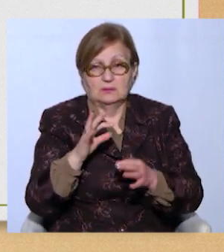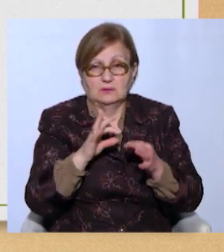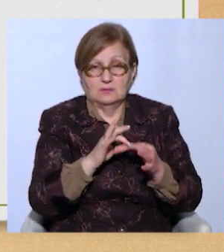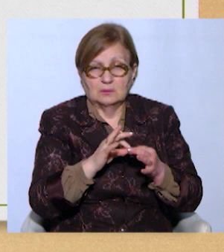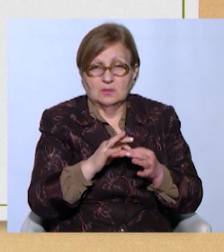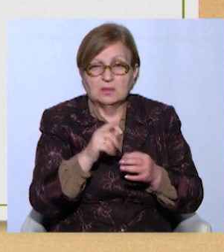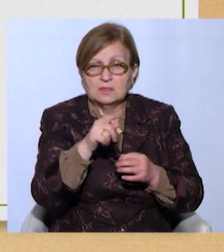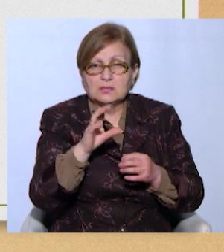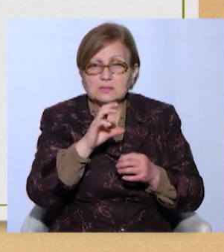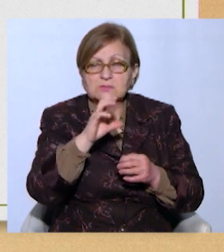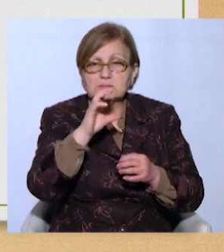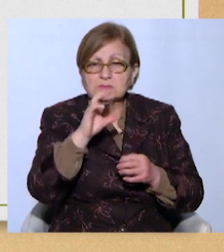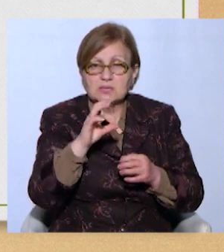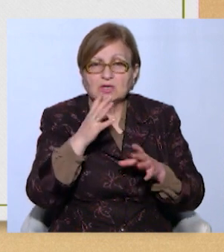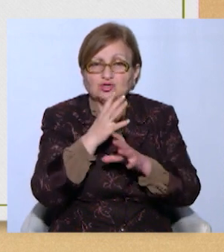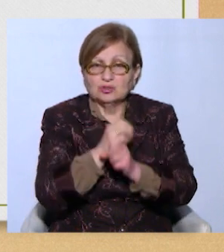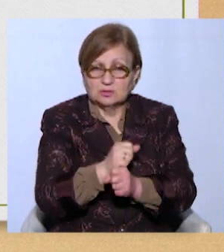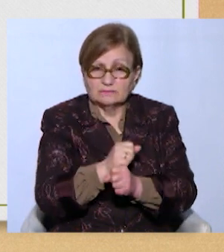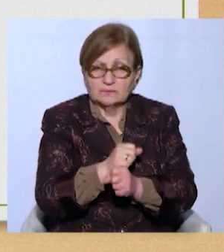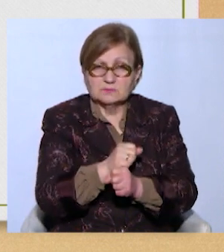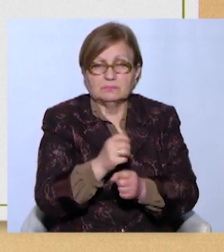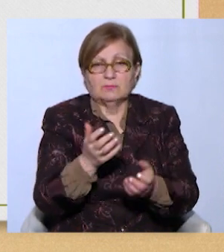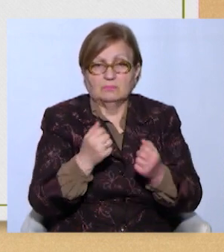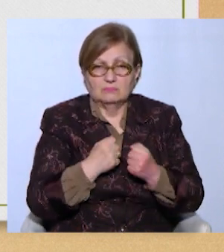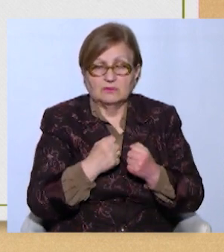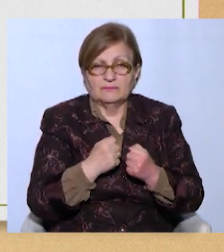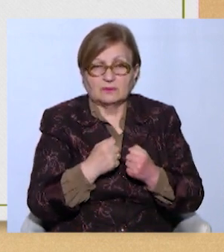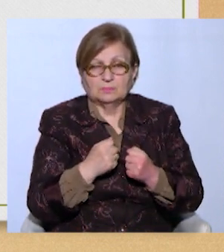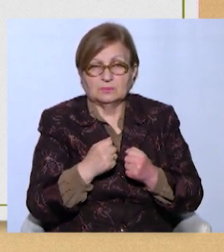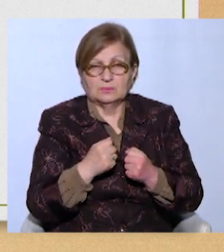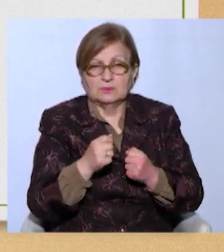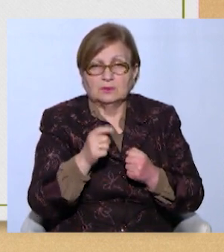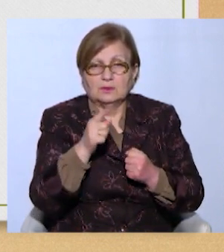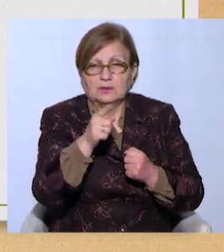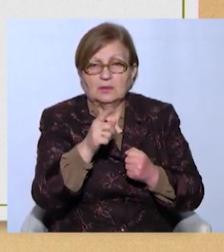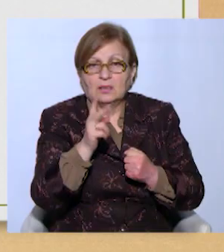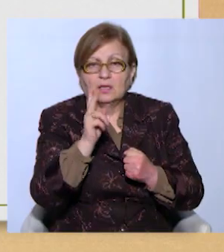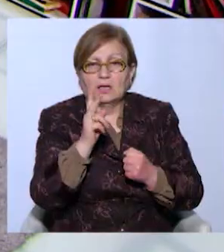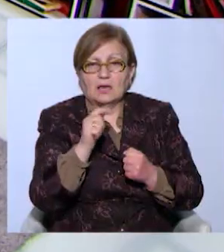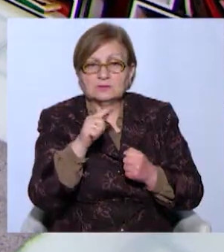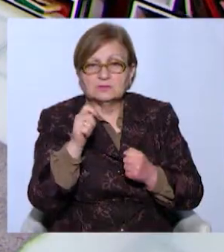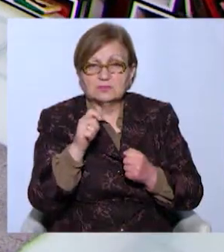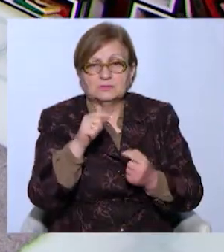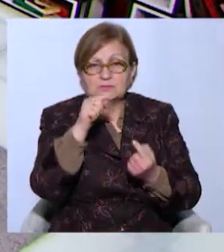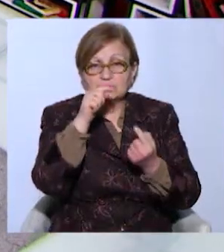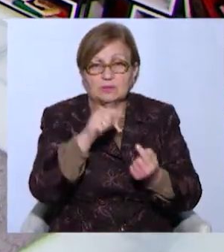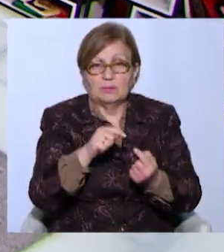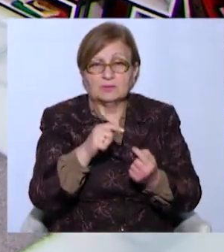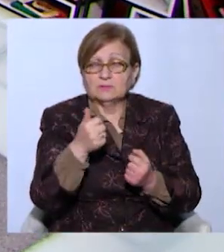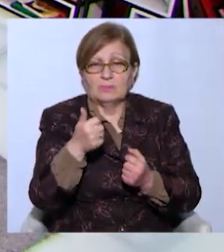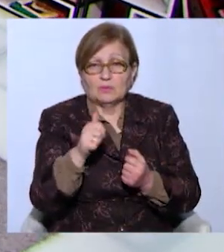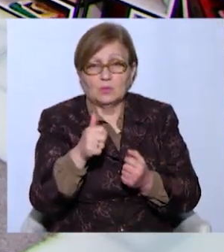ანუ ჰიპოტენუზის სიგრძეები შეიკვეცება და მიიღება, რომ კათეტების გეგმილები ისე შეეფარდება ერთმანეთს,